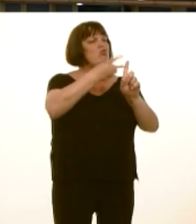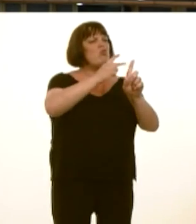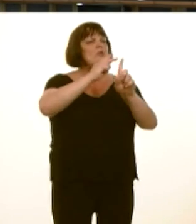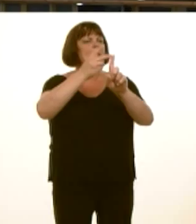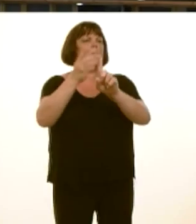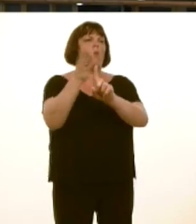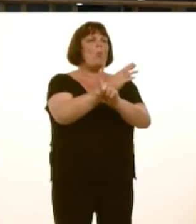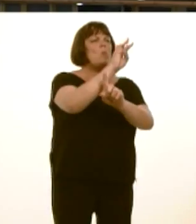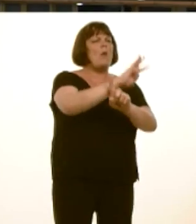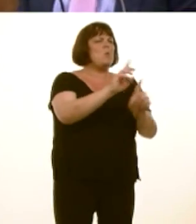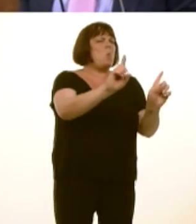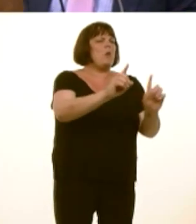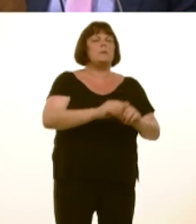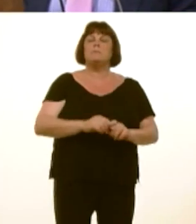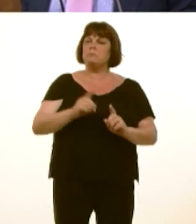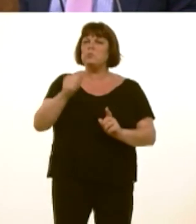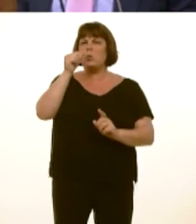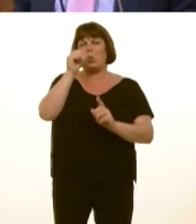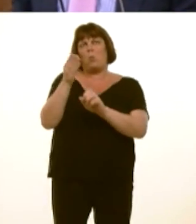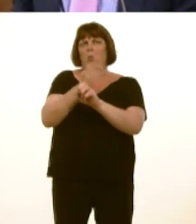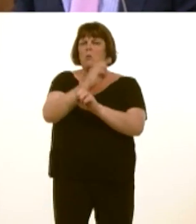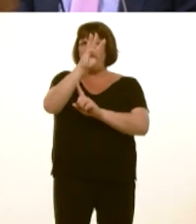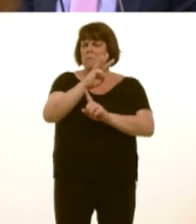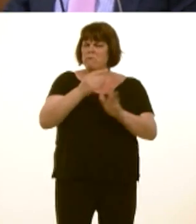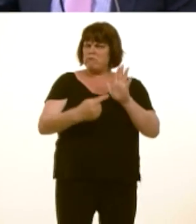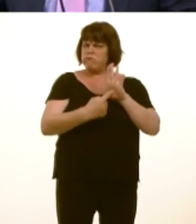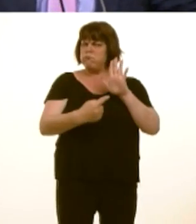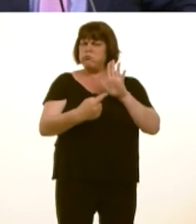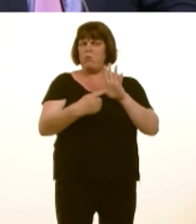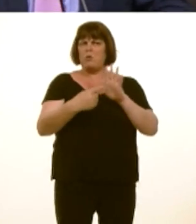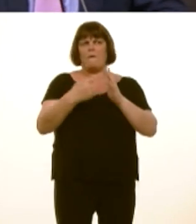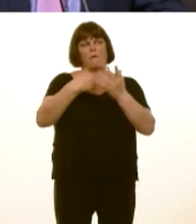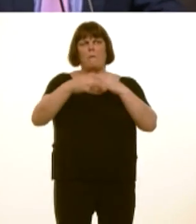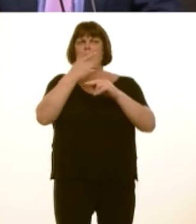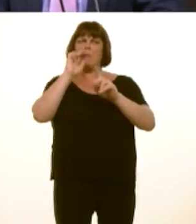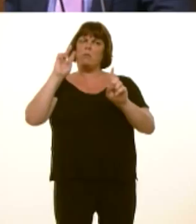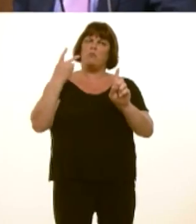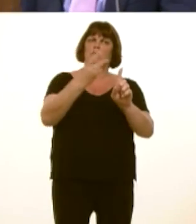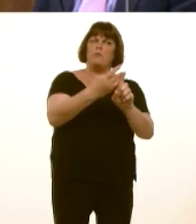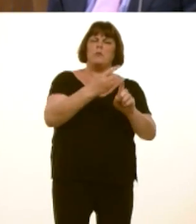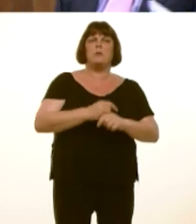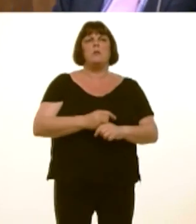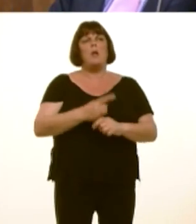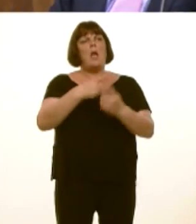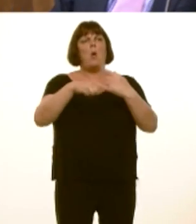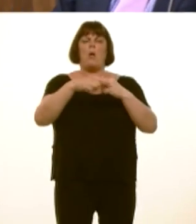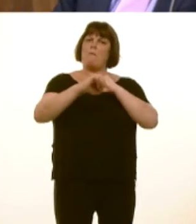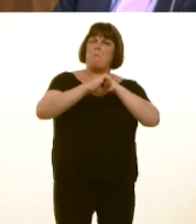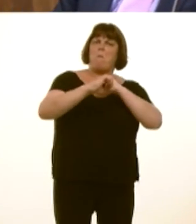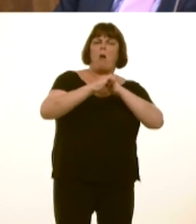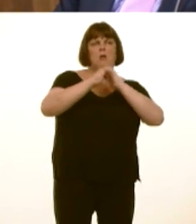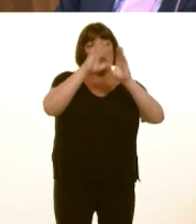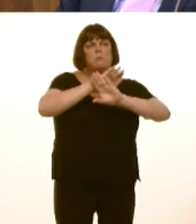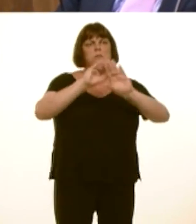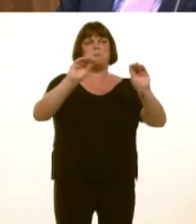o arlwy twristiaeth Cymru. Bydd yn gwaith marchnata ar draws pob cyfrwng, pob amser yn rhoi sylw i'r